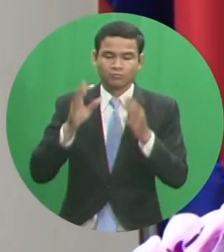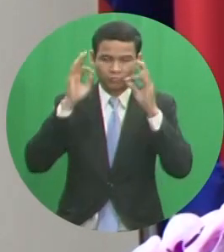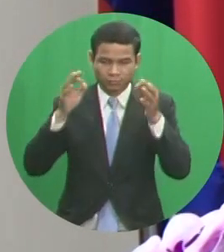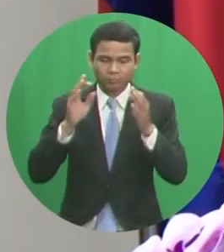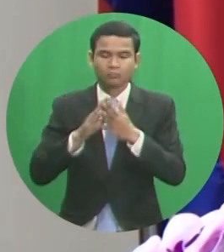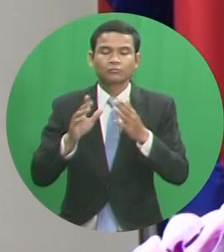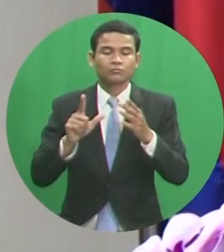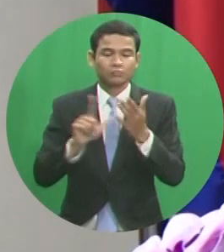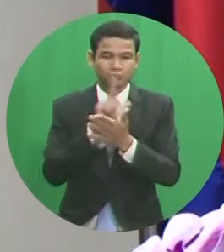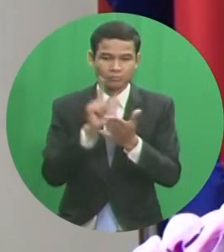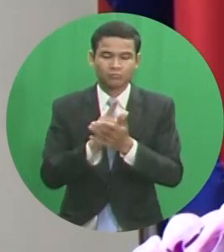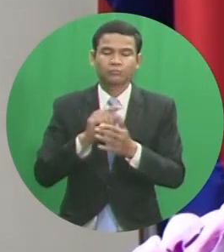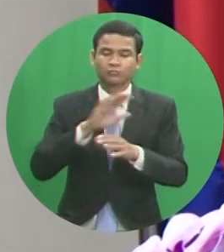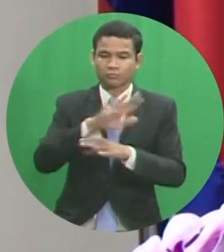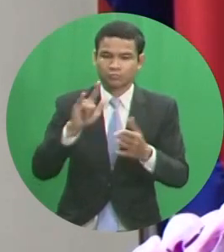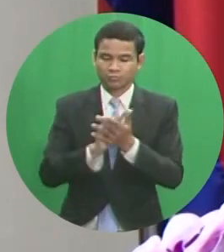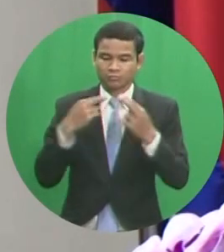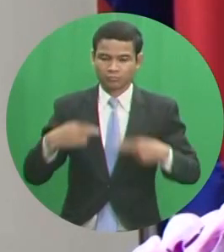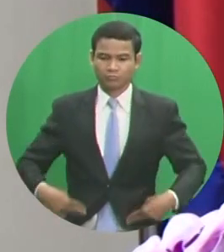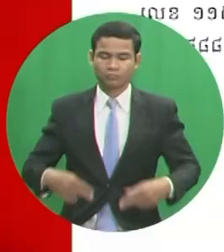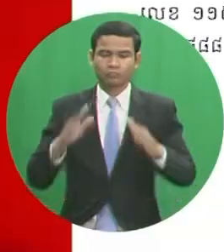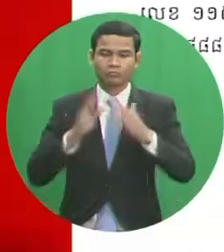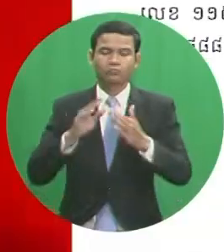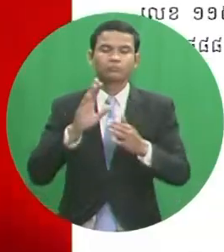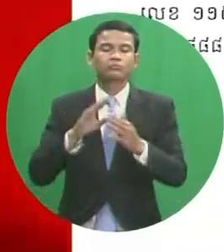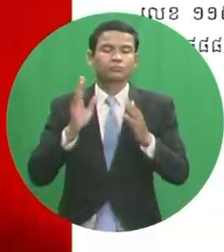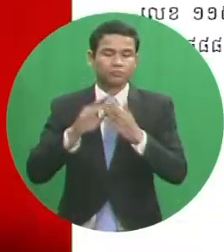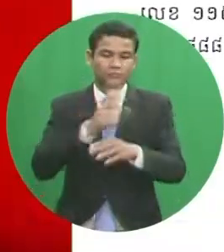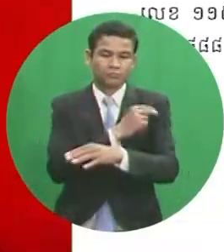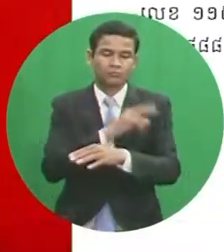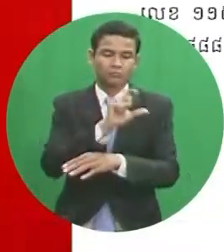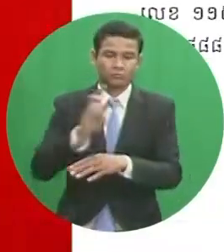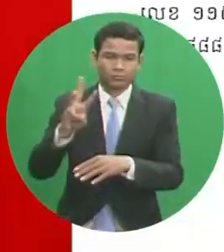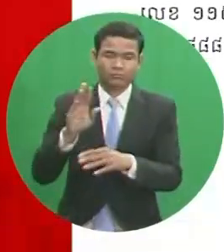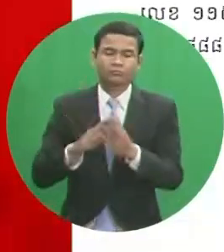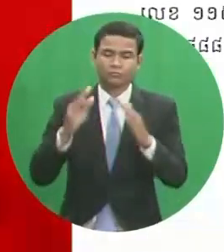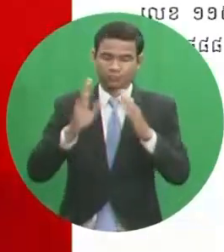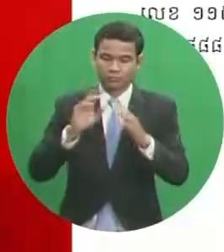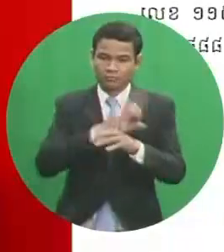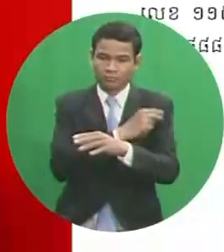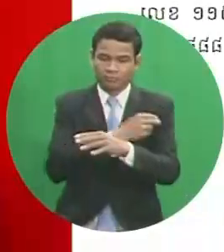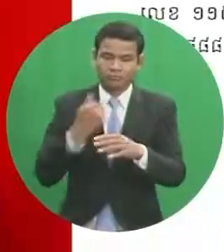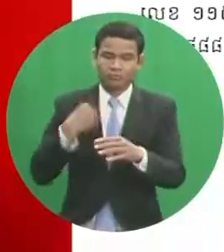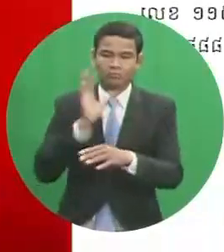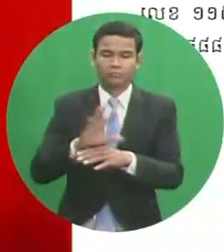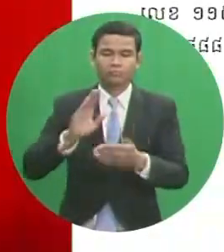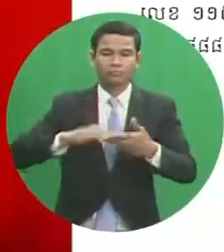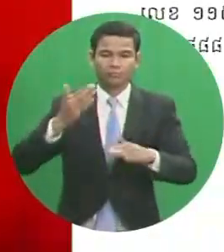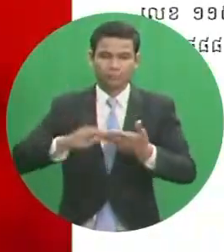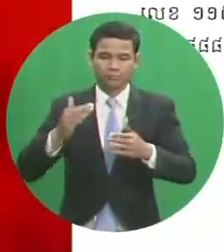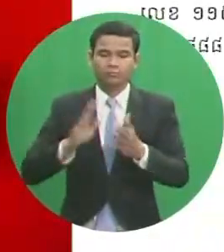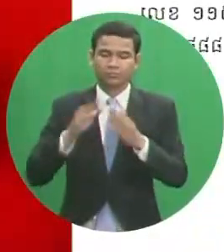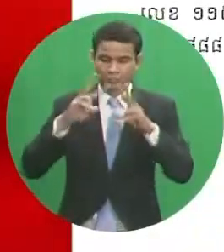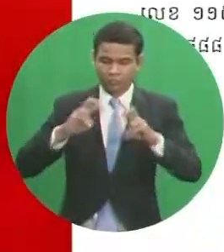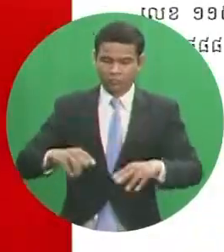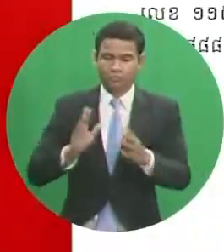ធារណៈមន្ទីរពិសោធន៍នៃមន្ទីរពេទ្យខេត្តសៀមរាបនិងមន្ទីរពិសោធន៍វេជ្ជសាស្ត្រនៃមន្ទីរពេទ្យបង្អែកខេត្តបាត់ដំបងដែលបាន